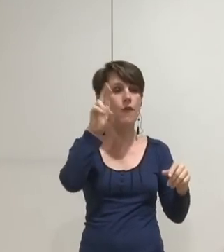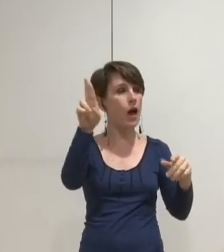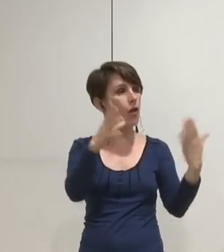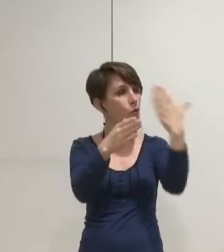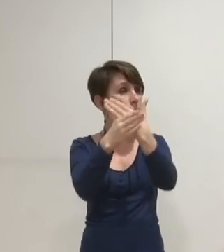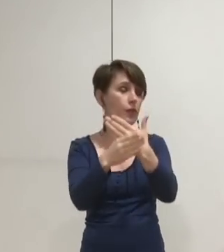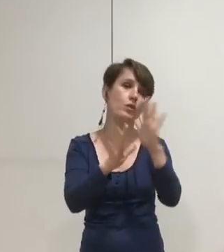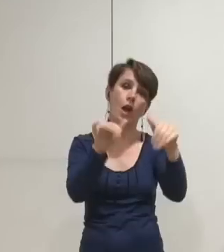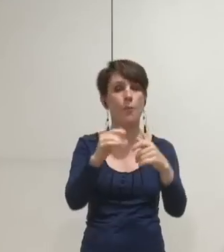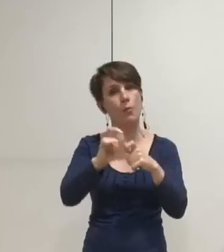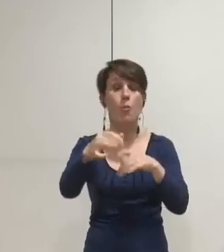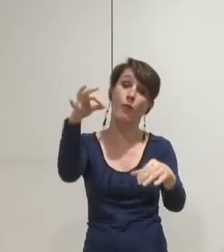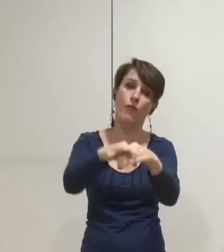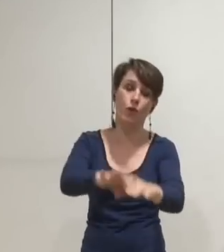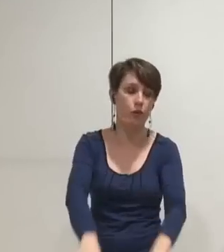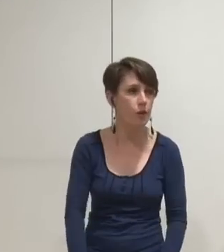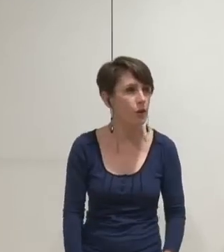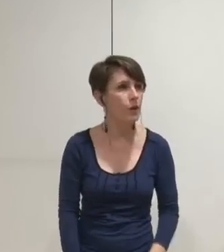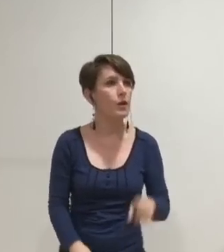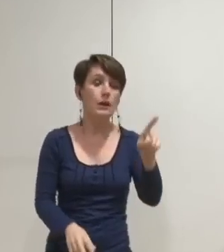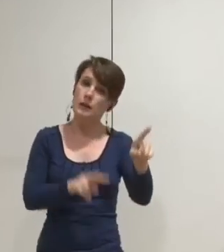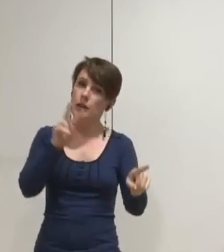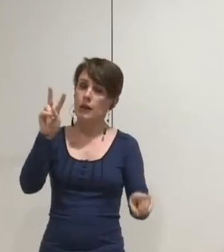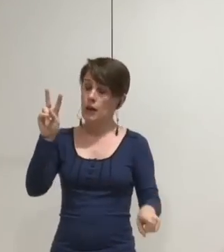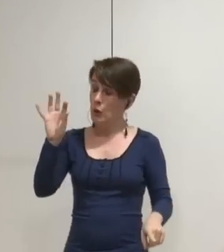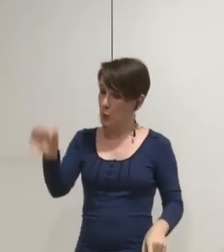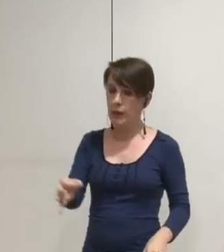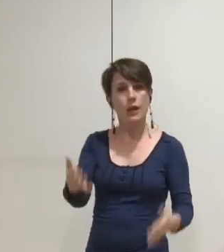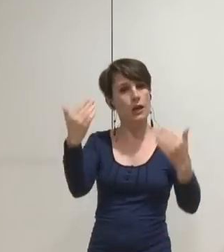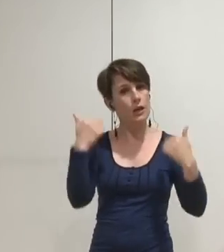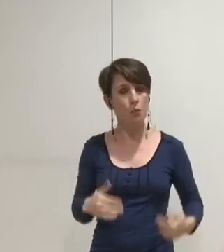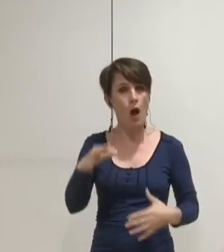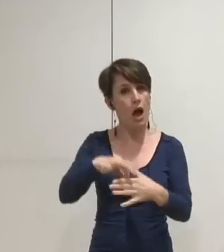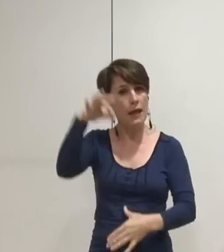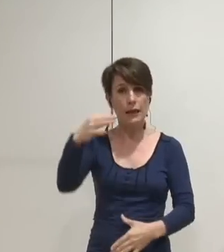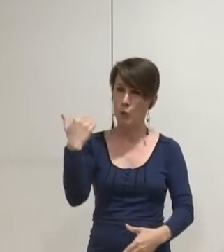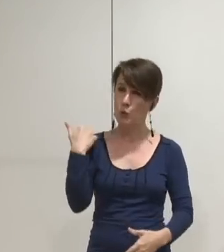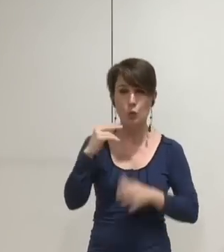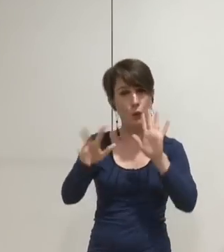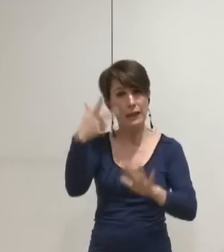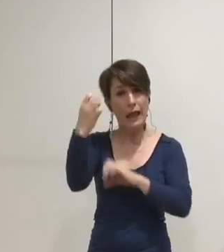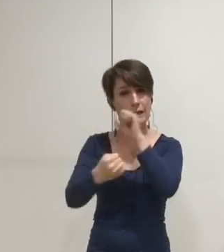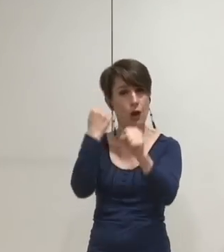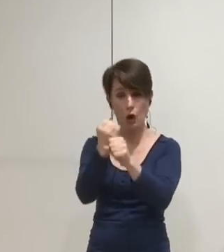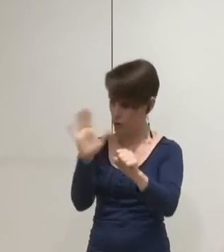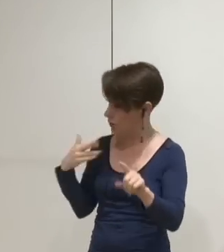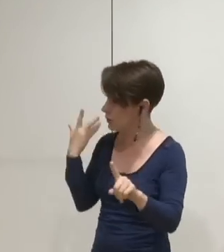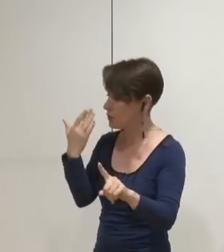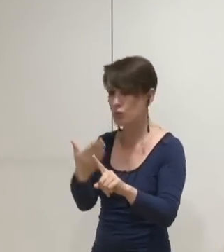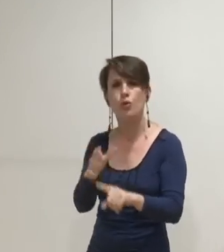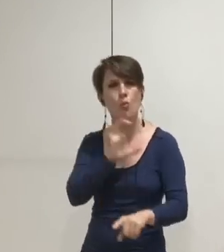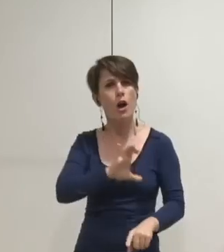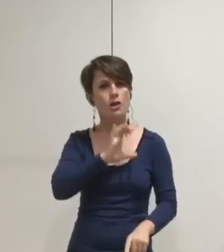élu depuis 13 ans j'essaie de faire mon travail sérieusement je ne sais pas si c'est obsè mais je